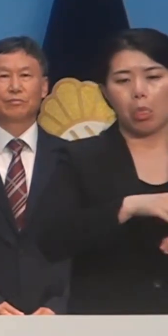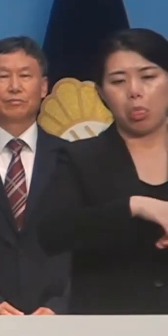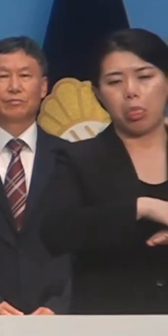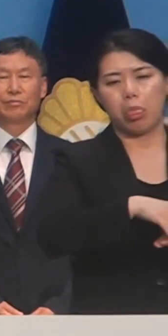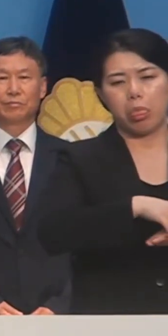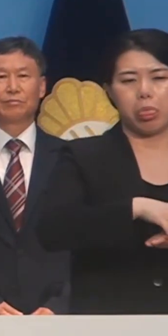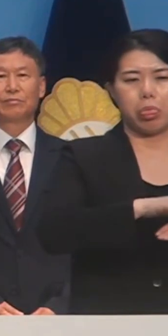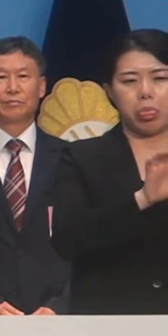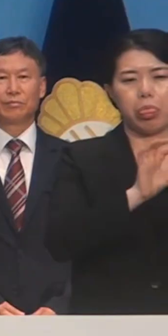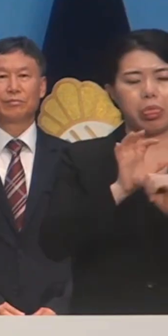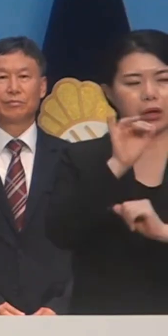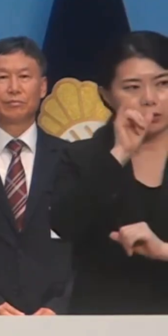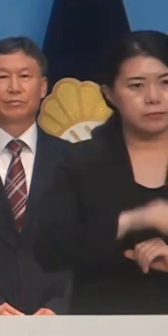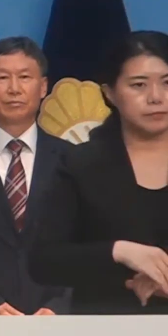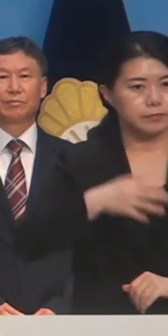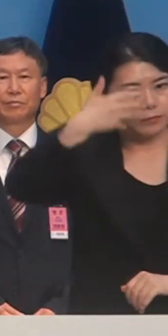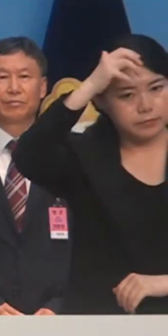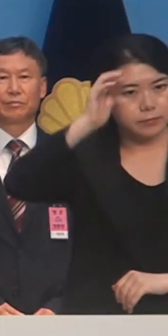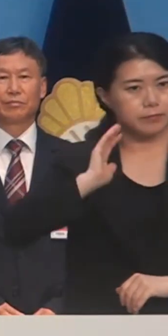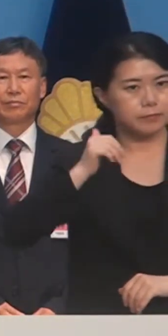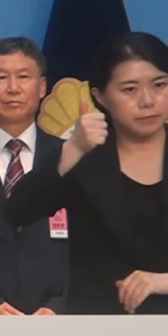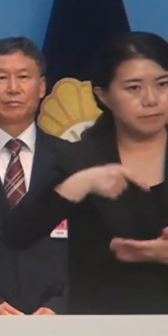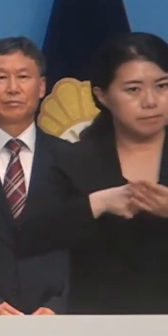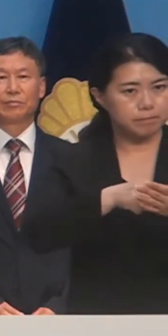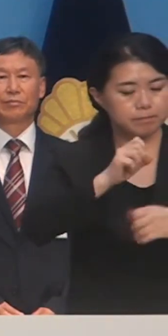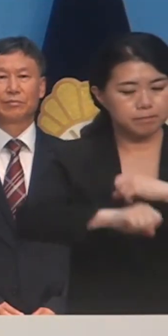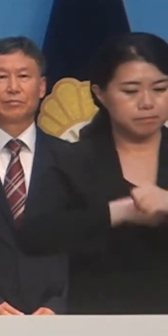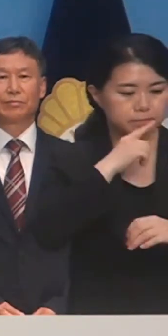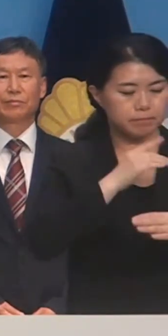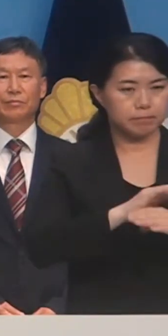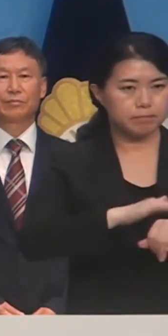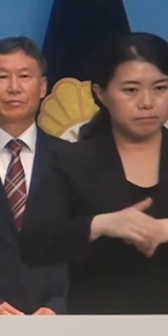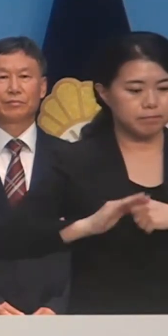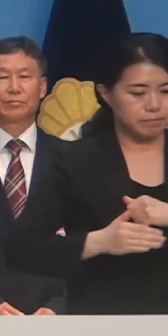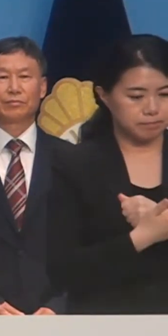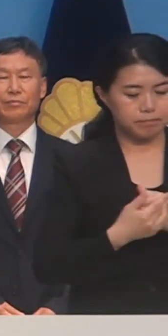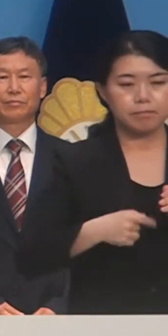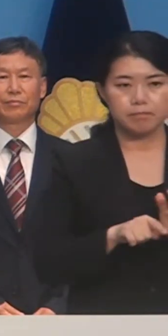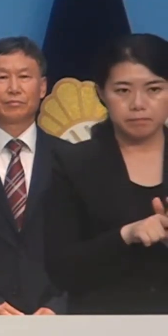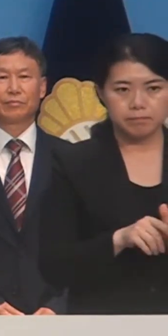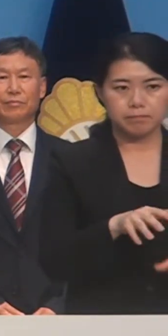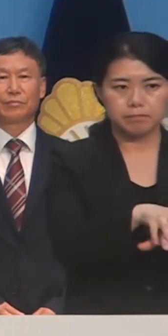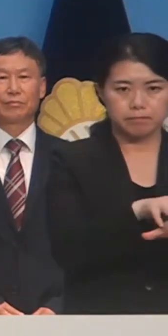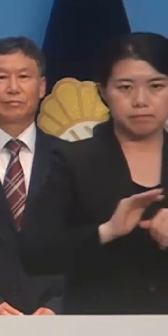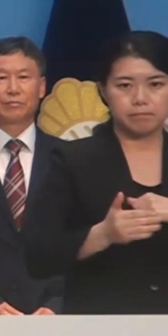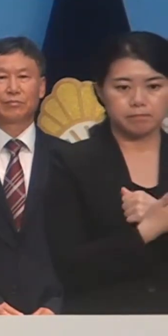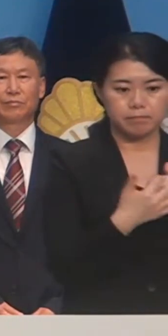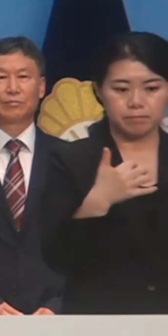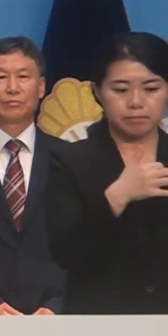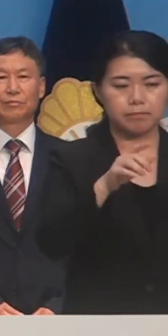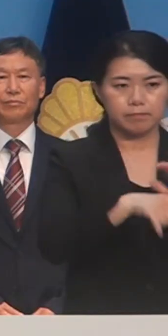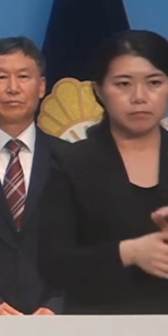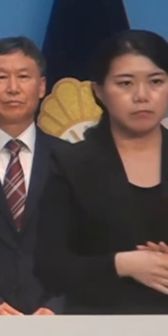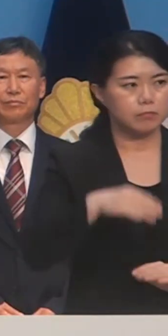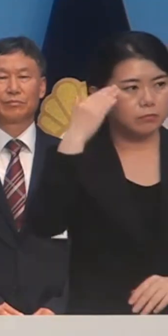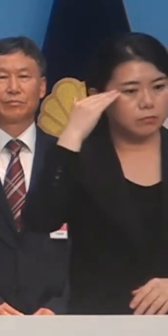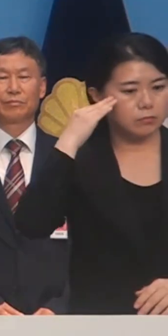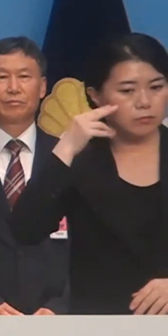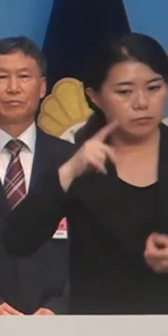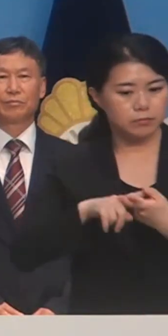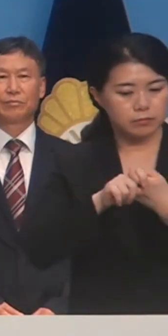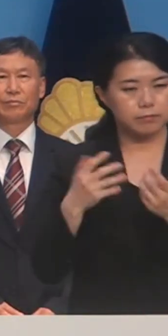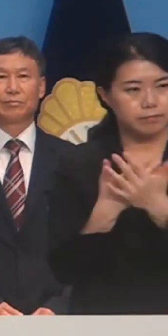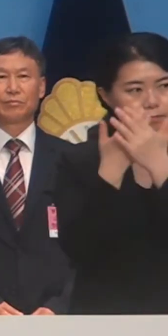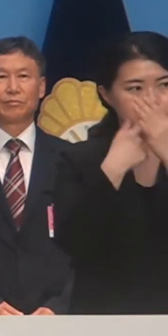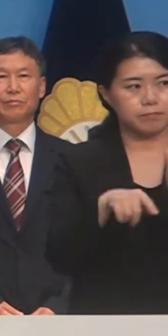먹잇감으로 전락하고 있다. 트럼프 대통령이 추구하는 자유민주주의를 지키기 위한 체제 수호 전쟁에서 특히 한미관계